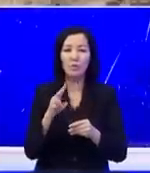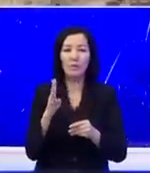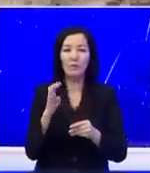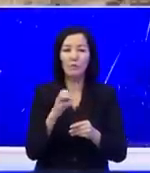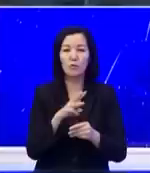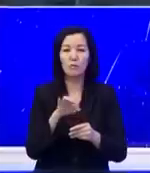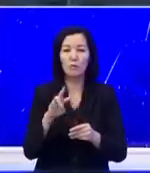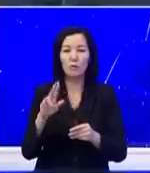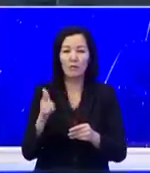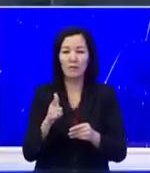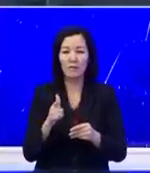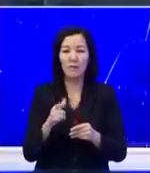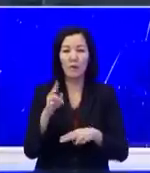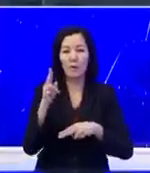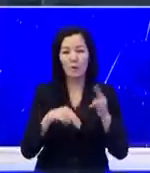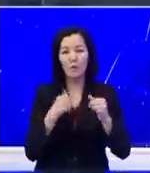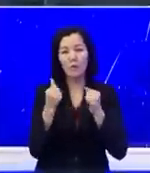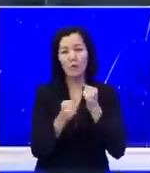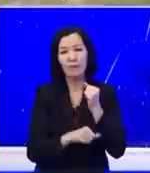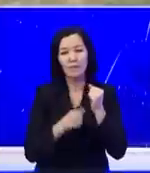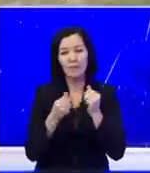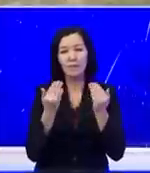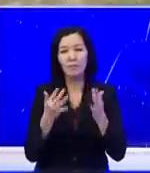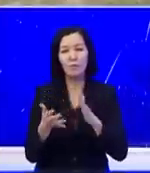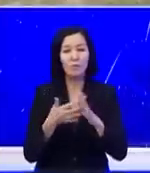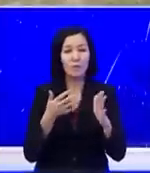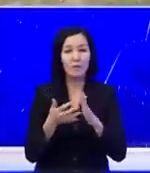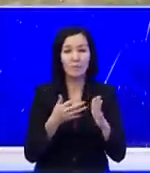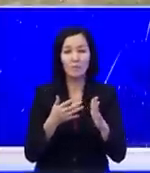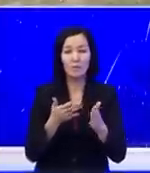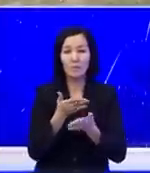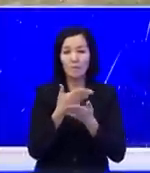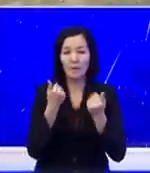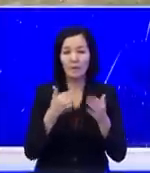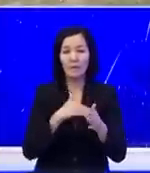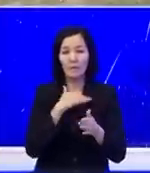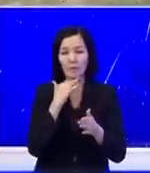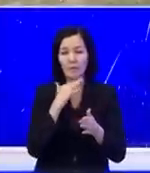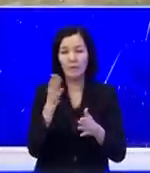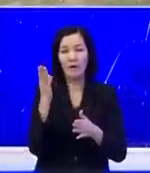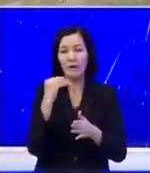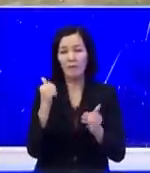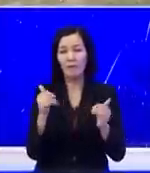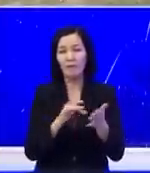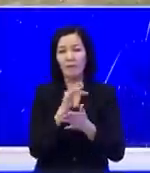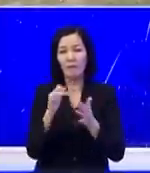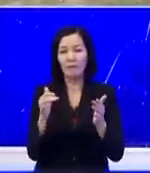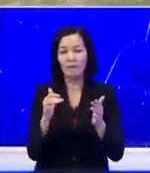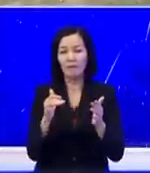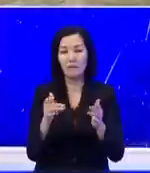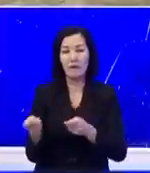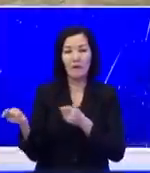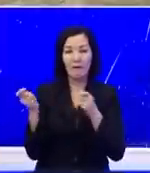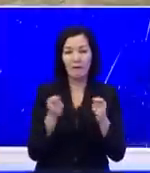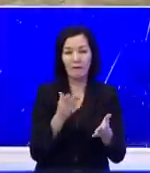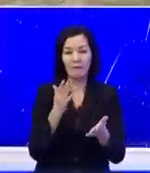теңгені құрып отыр. Құрылыс материалдарының тапшылық бүгінгі күнде жоқ. Алматы қаласына, жаңа Алматы маңындағы ауылдардан жаңа